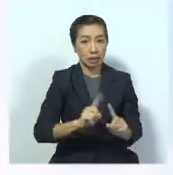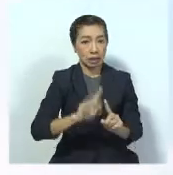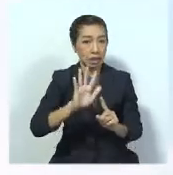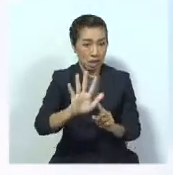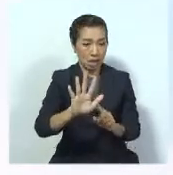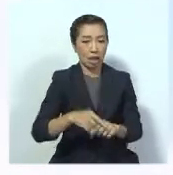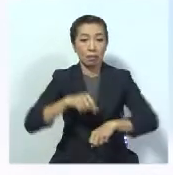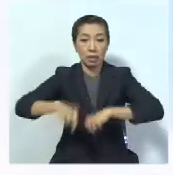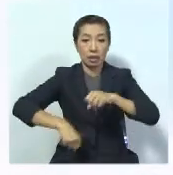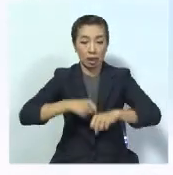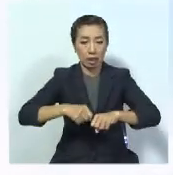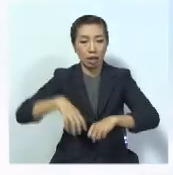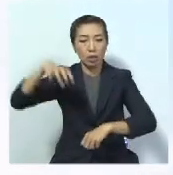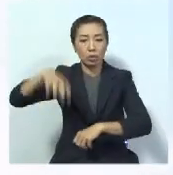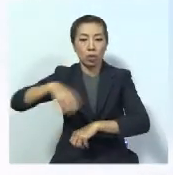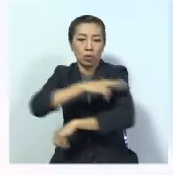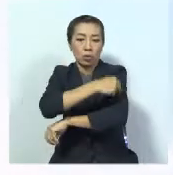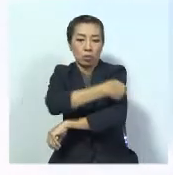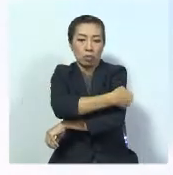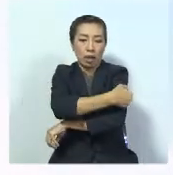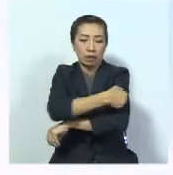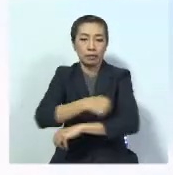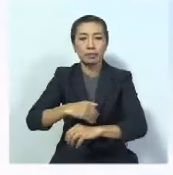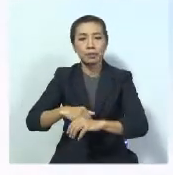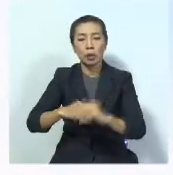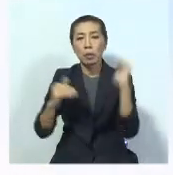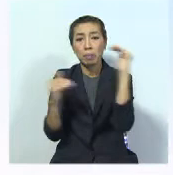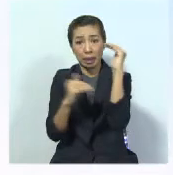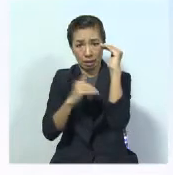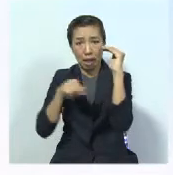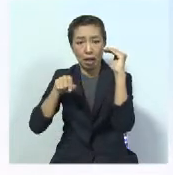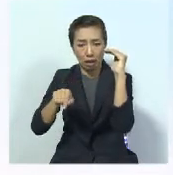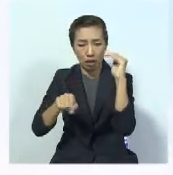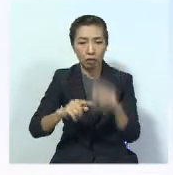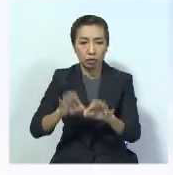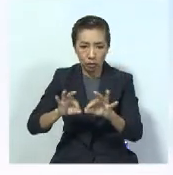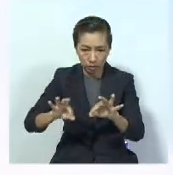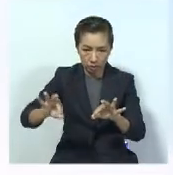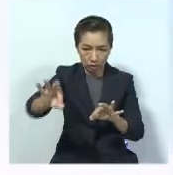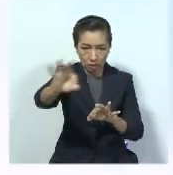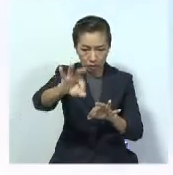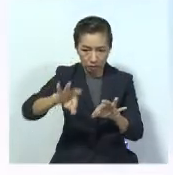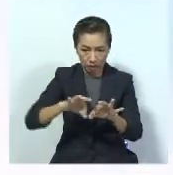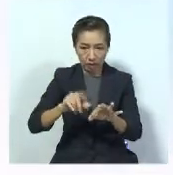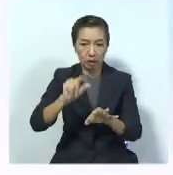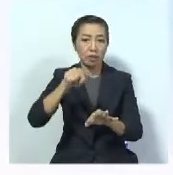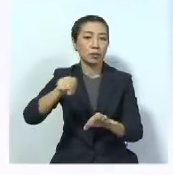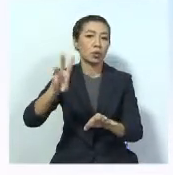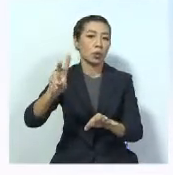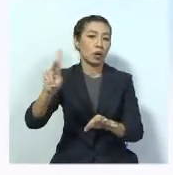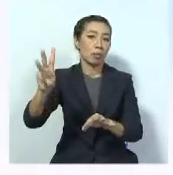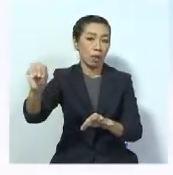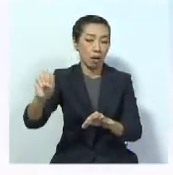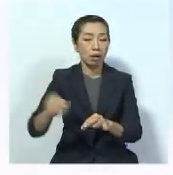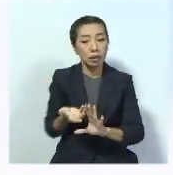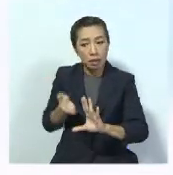5ค่ะขบวนปั่นจักรยานโรงพยาบาลสมเด็จพระปริ่น9นะคะระยะทาง 20.6 กิโลเมตรลงทะเบียนราย